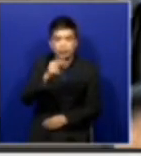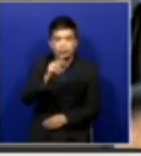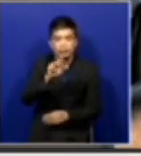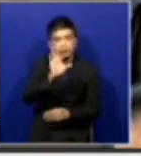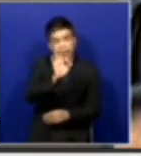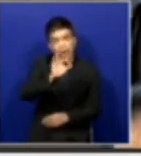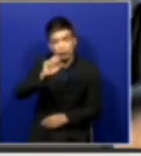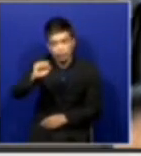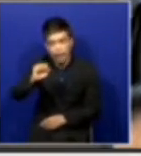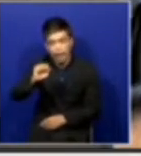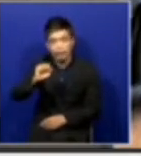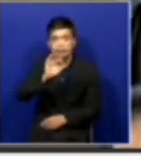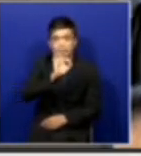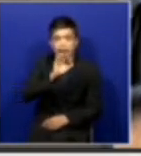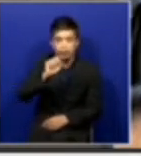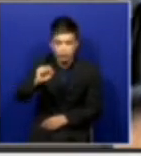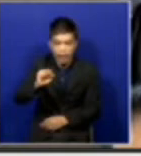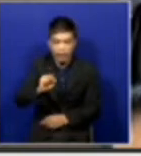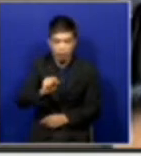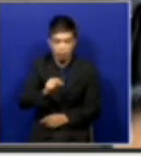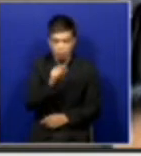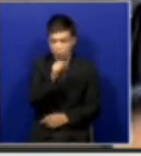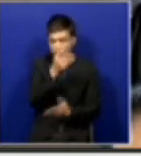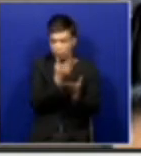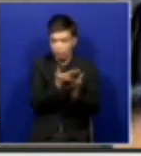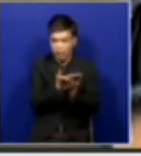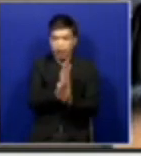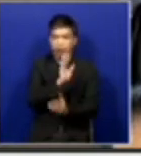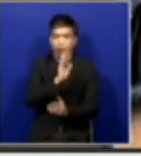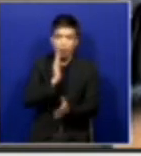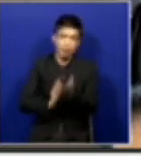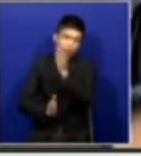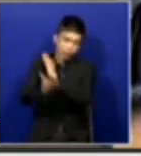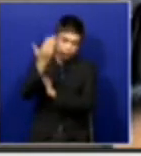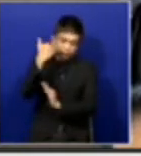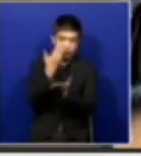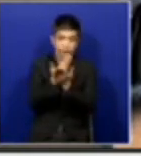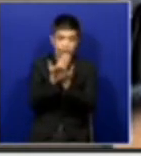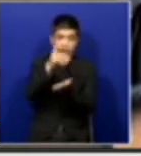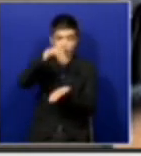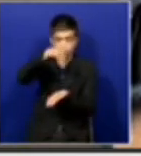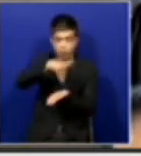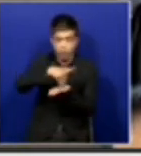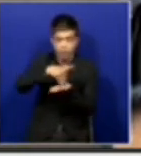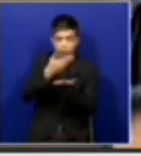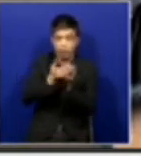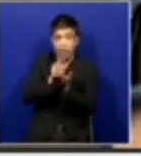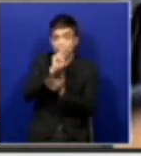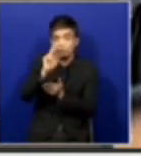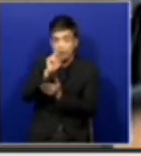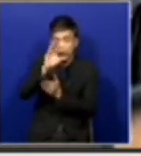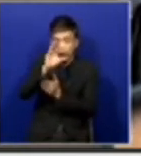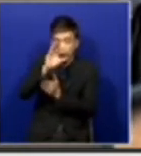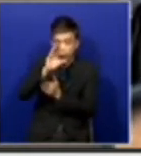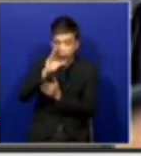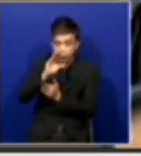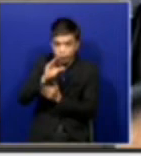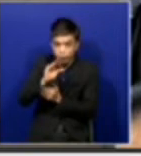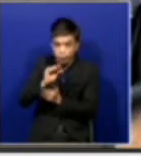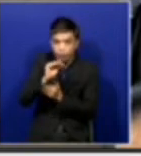9,000ซึ่งเป็นประวัติศาสตร์ในงบกลางวันนี้ใช้หมดแล้วแล้วกลับมาอีกข